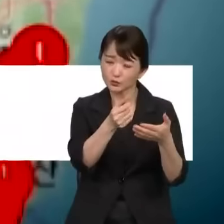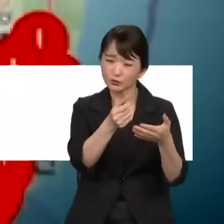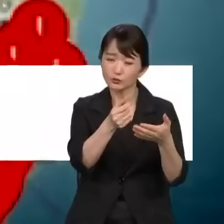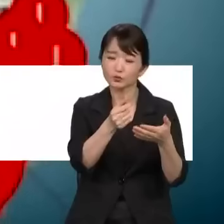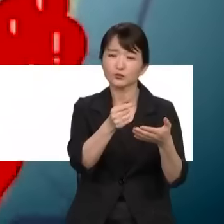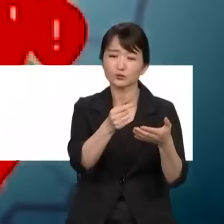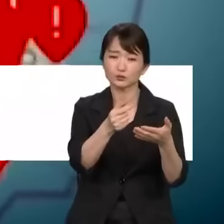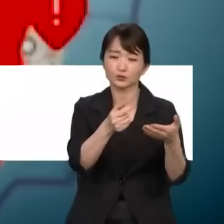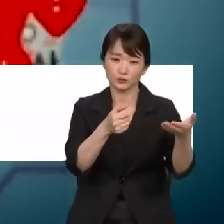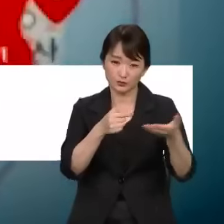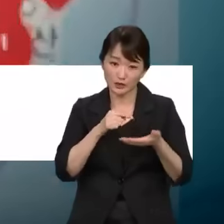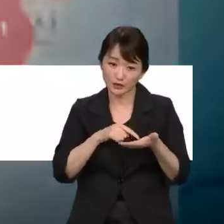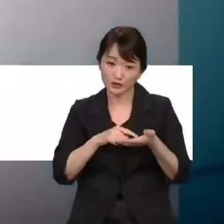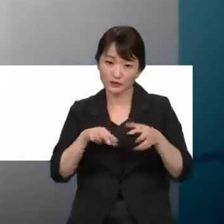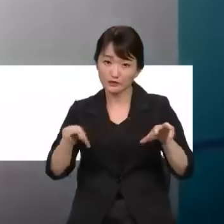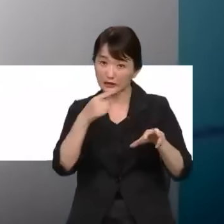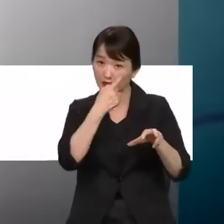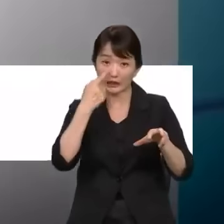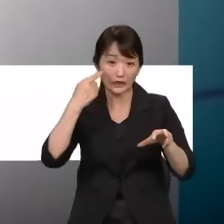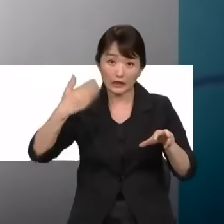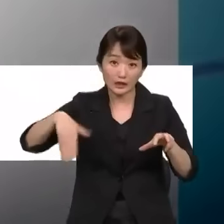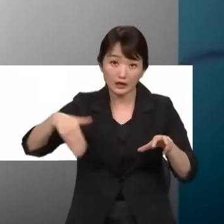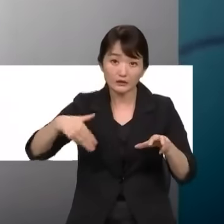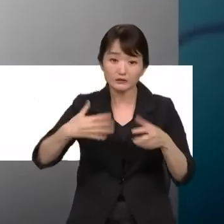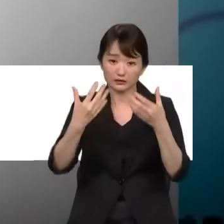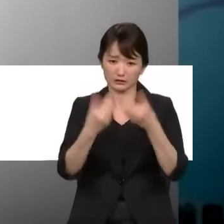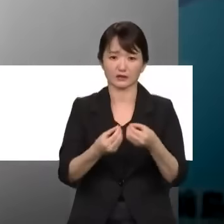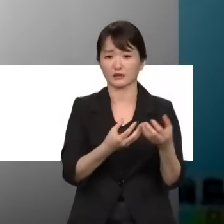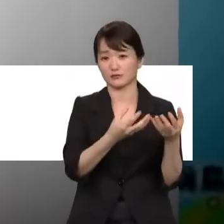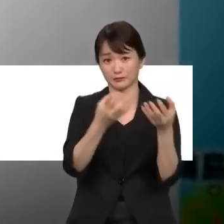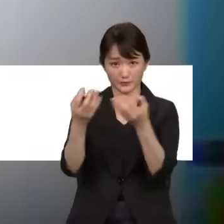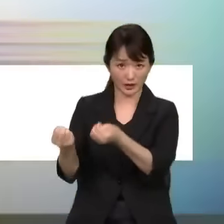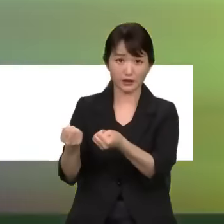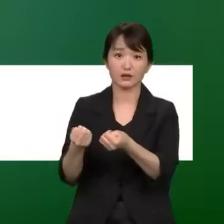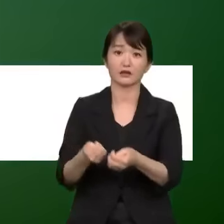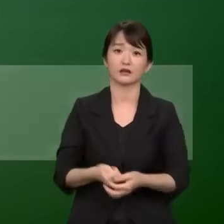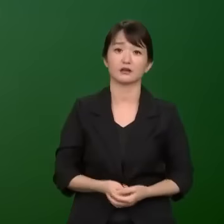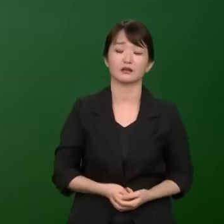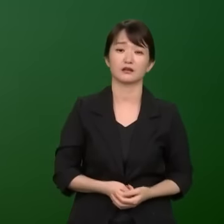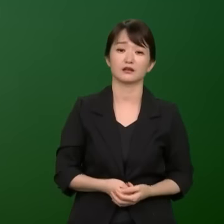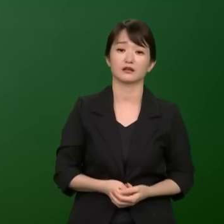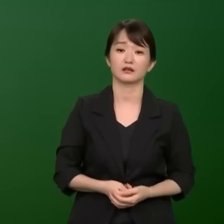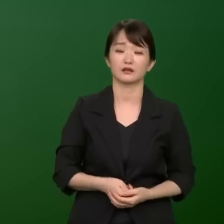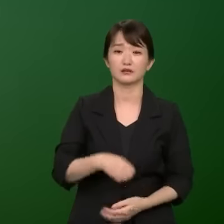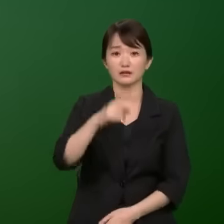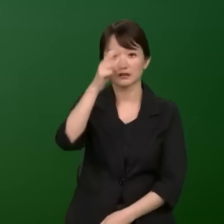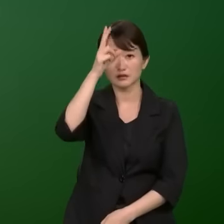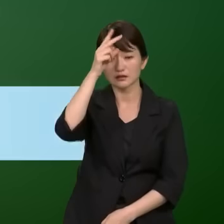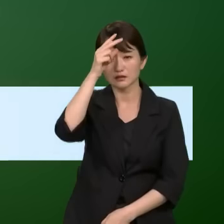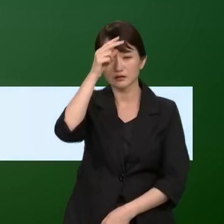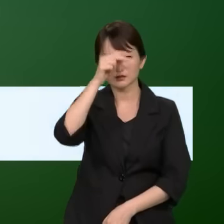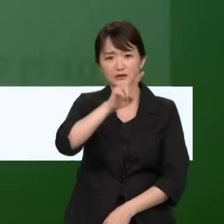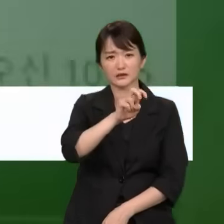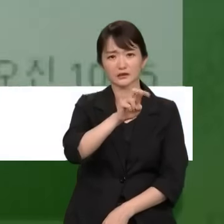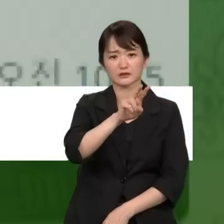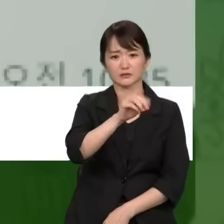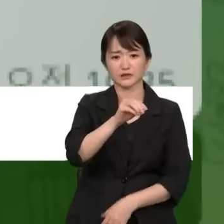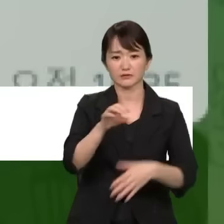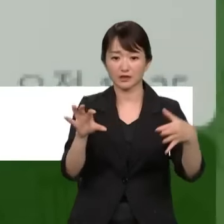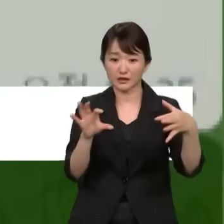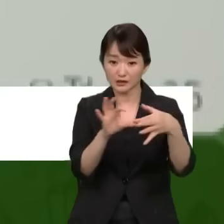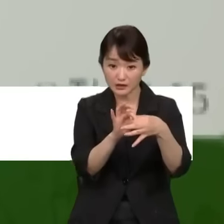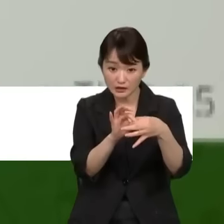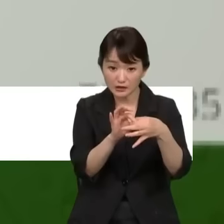것이고 지금 확인되지 않는 사례가 훨씬 많다는 얘기거든요 경찰은 22만 명이 접속한 걸로